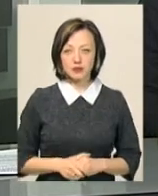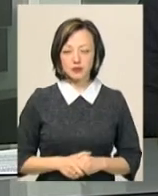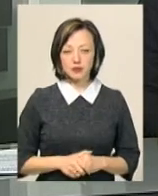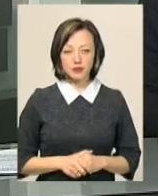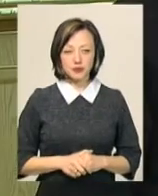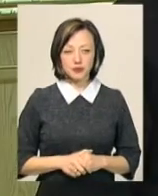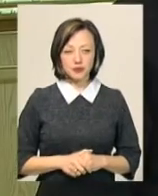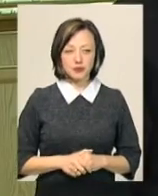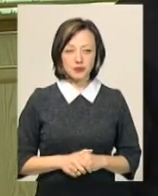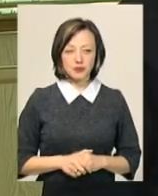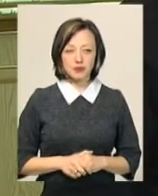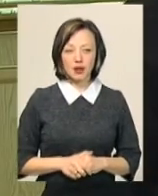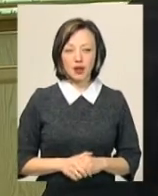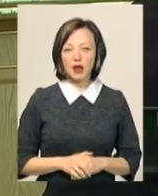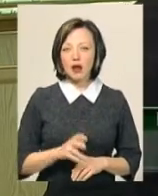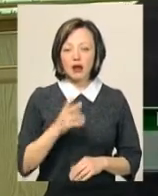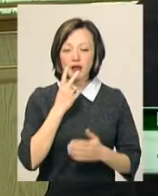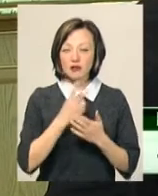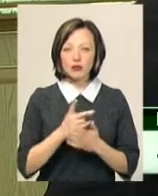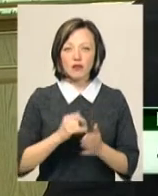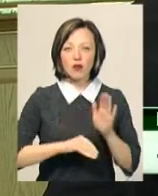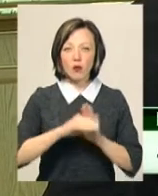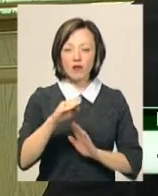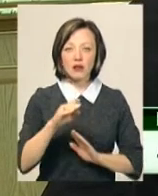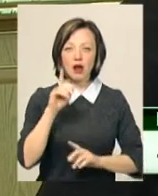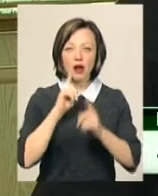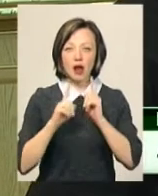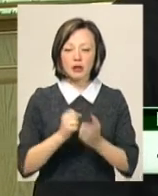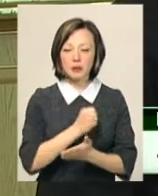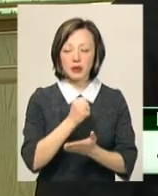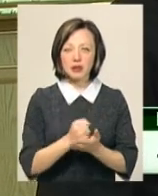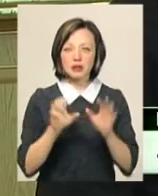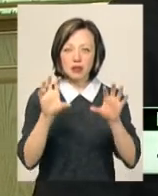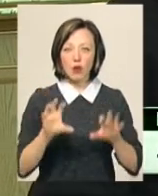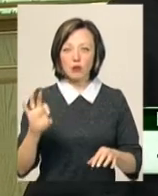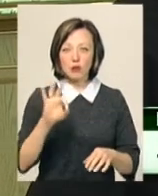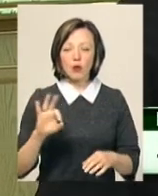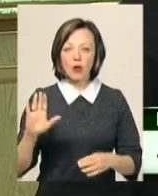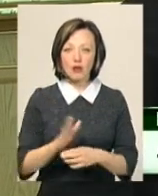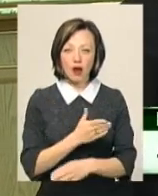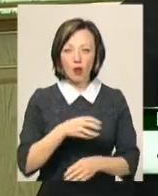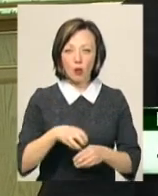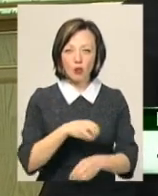ради. Попри те, що Верховна Рада прийняла закон про декомунізацію,